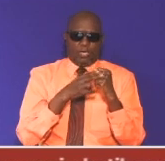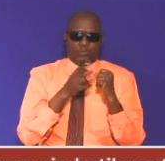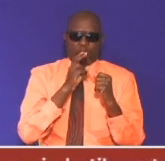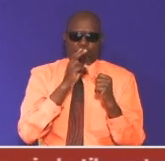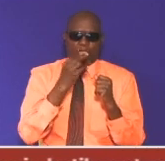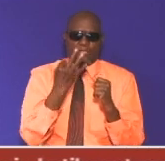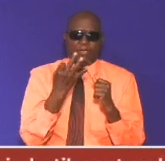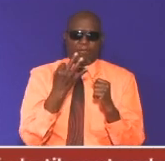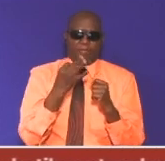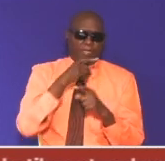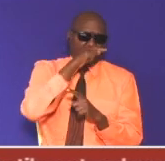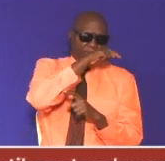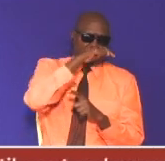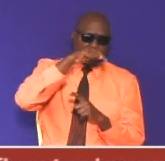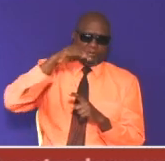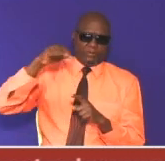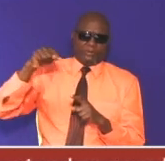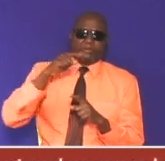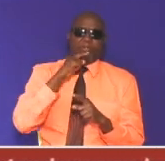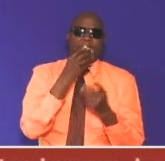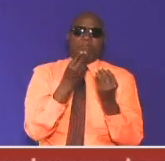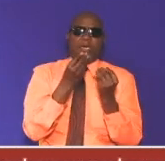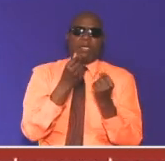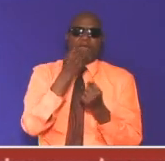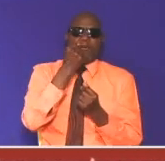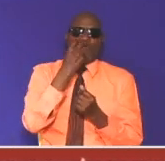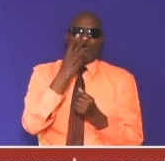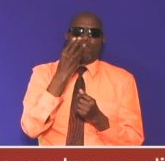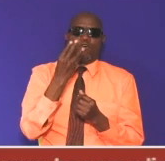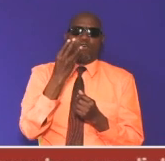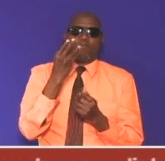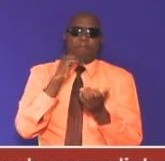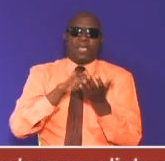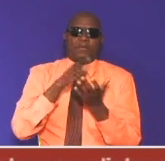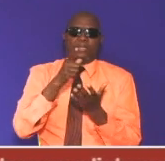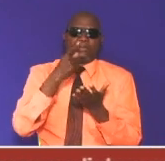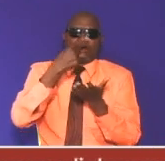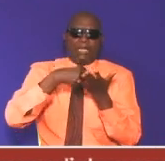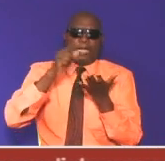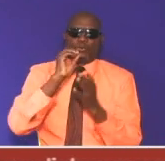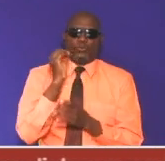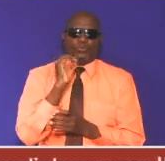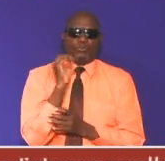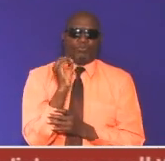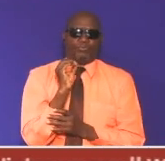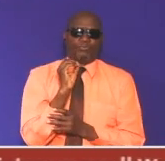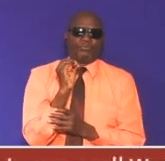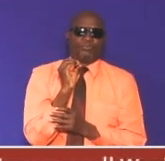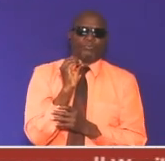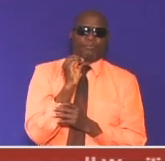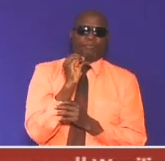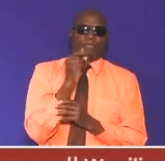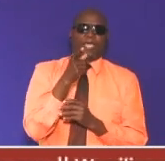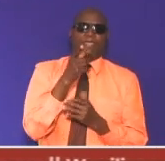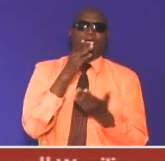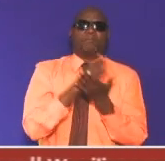7 2023. So ile hali ya kusemekana kwamba kulikuwa na pesa ya 524 million sio ukweli. And there's no way the